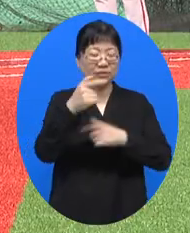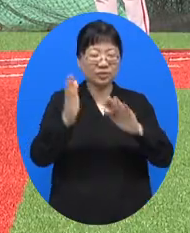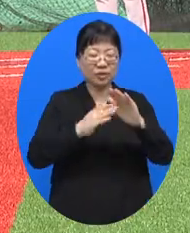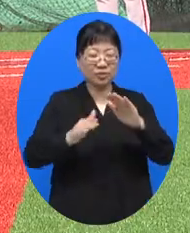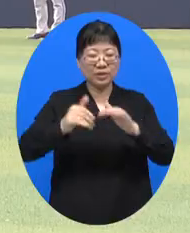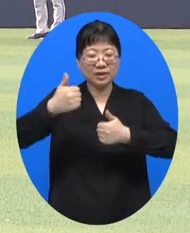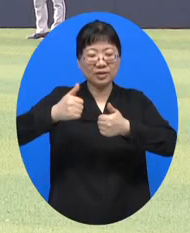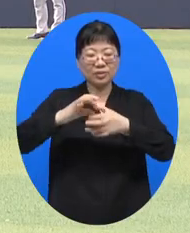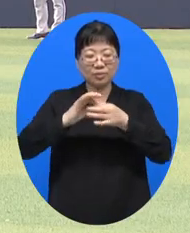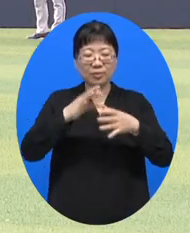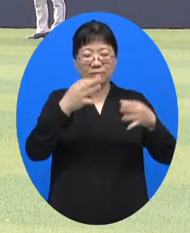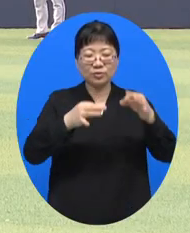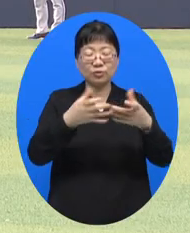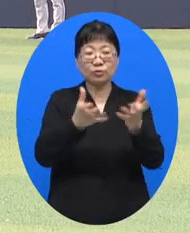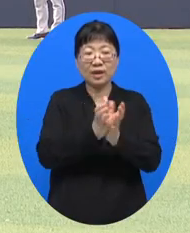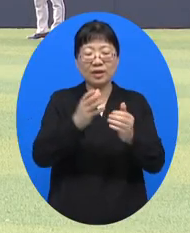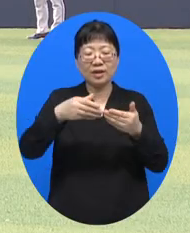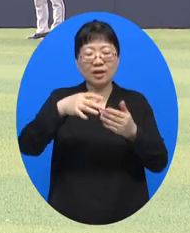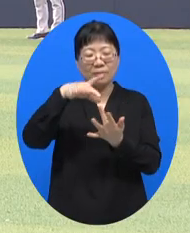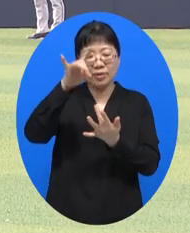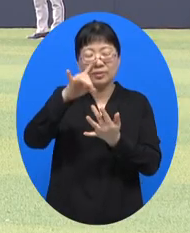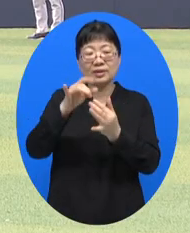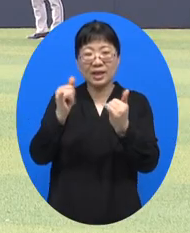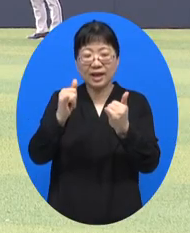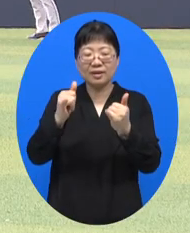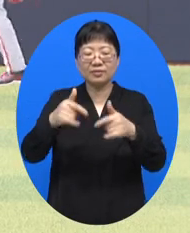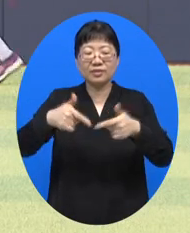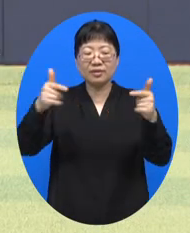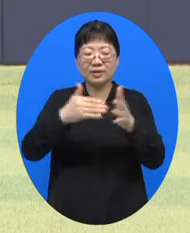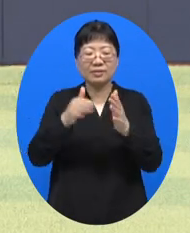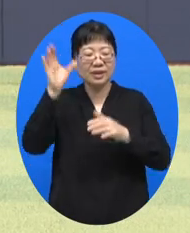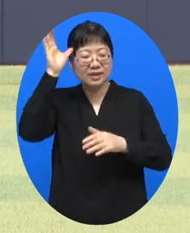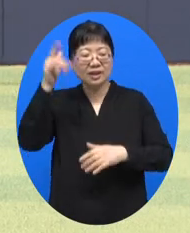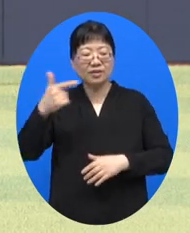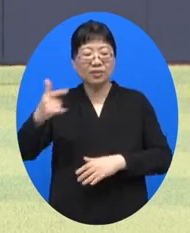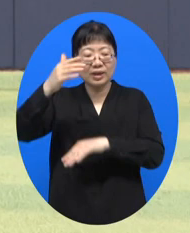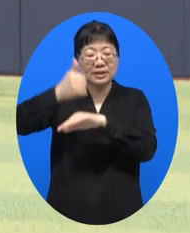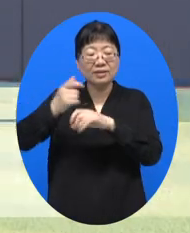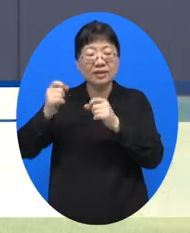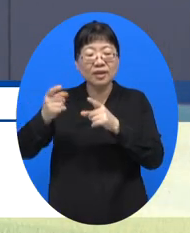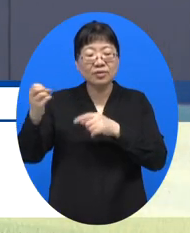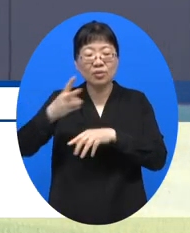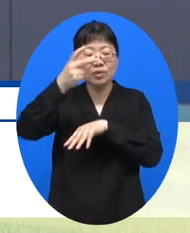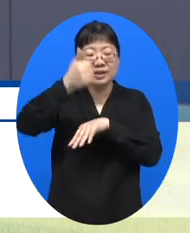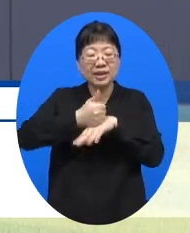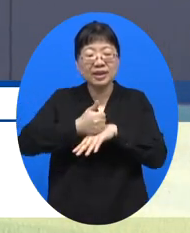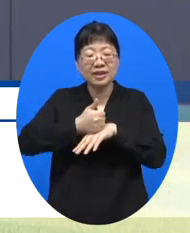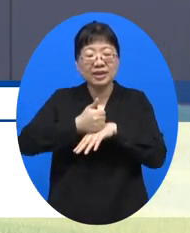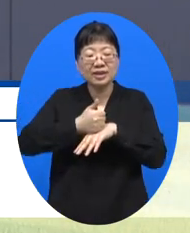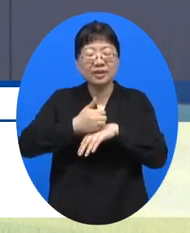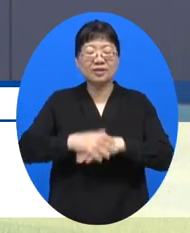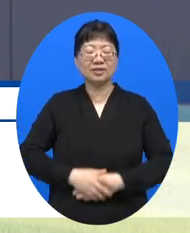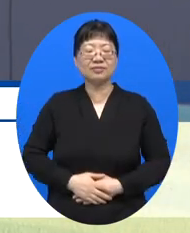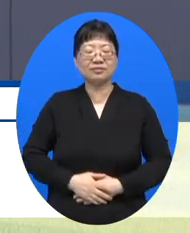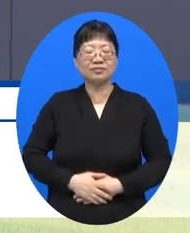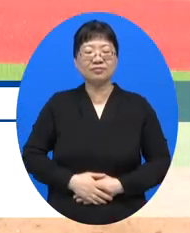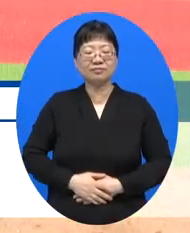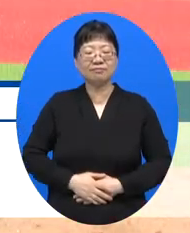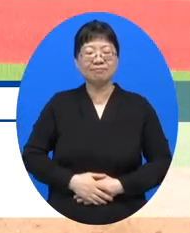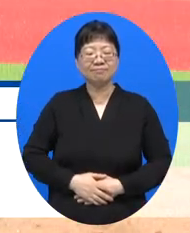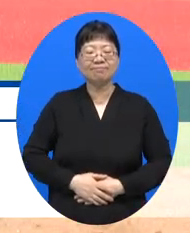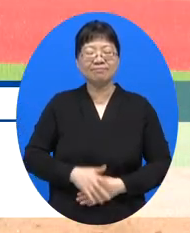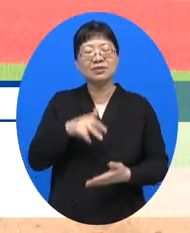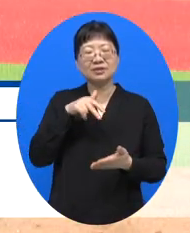독립야구단 경기도 리그를 통해 프로구단에 발탁되는 선수들이 늘면서 기대도 커지고 있습니다. 마지막 기회 또는 약간